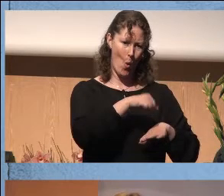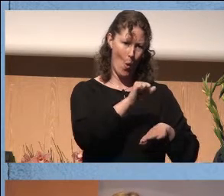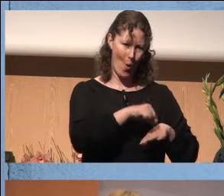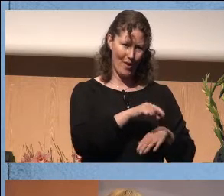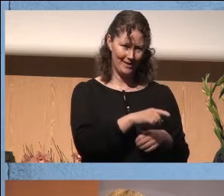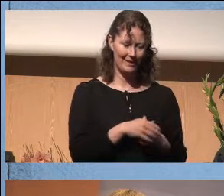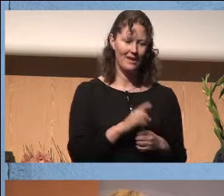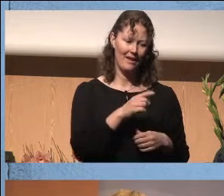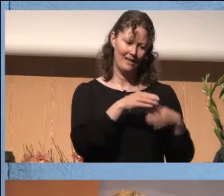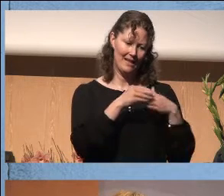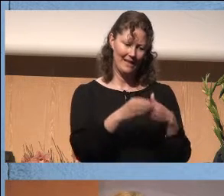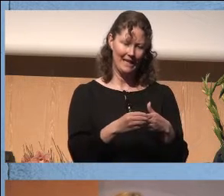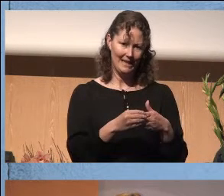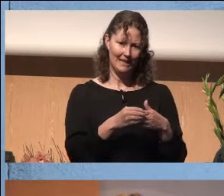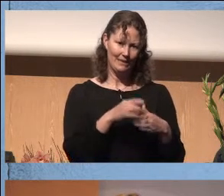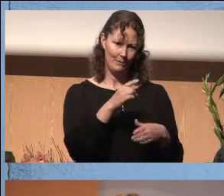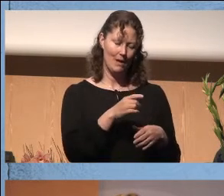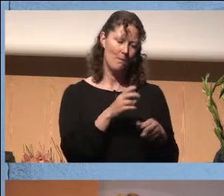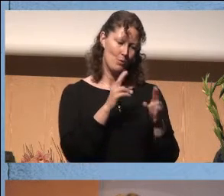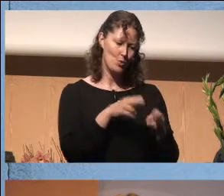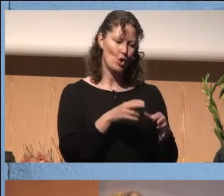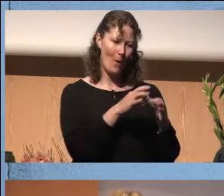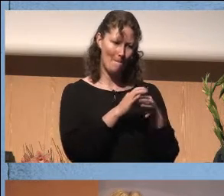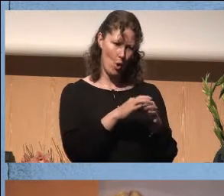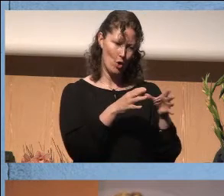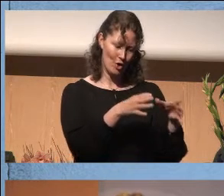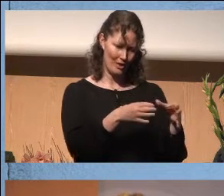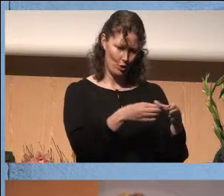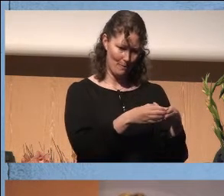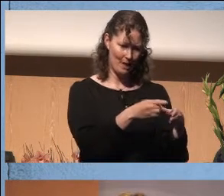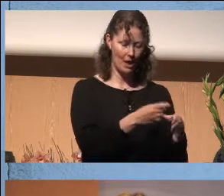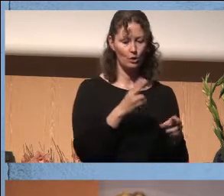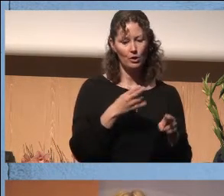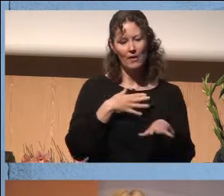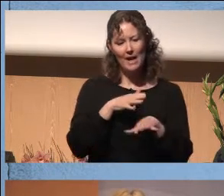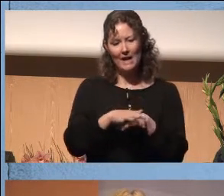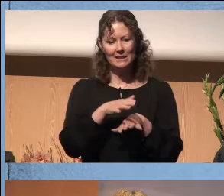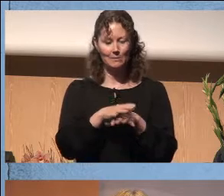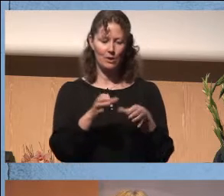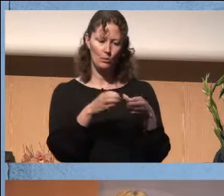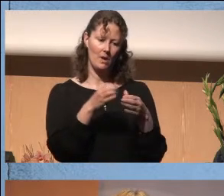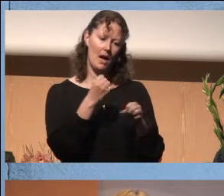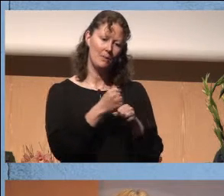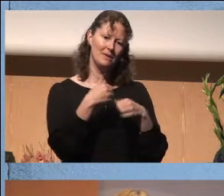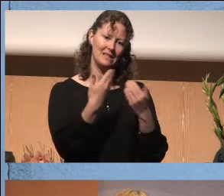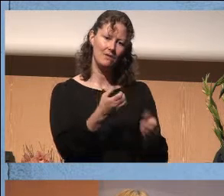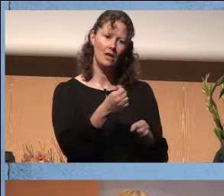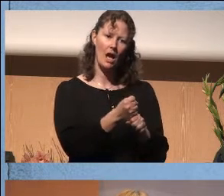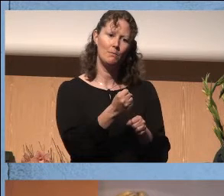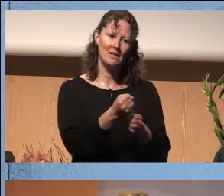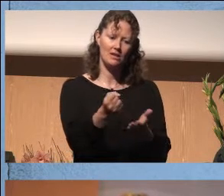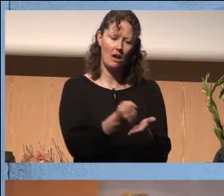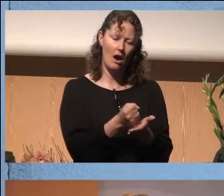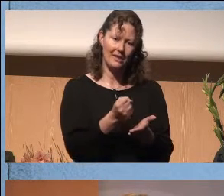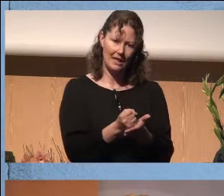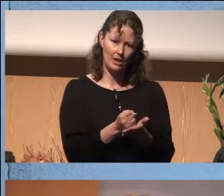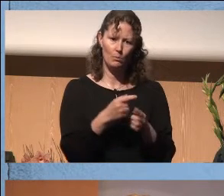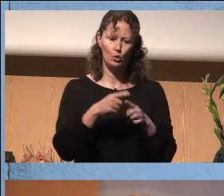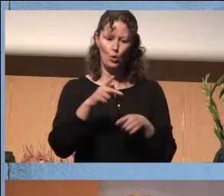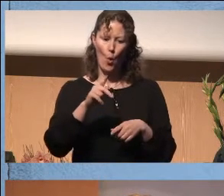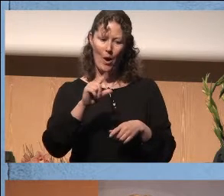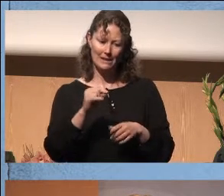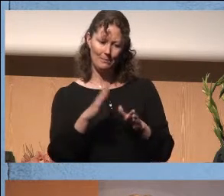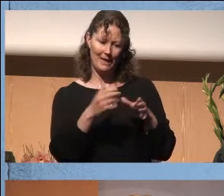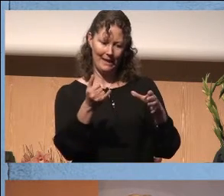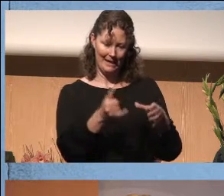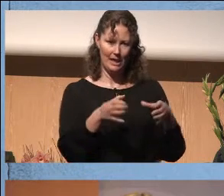leder ekspertgruppen av brukere og pårørende. Og vi har en ekspertgruppe av arbeidsgiver- og arbeidstakerorganisasjoner, og vi har tatt med oss KS. Tror det viktig